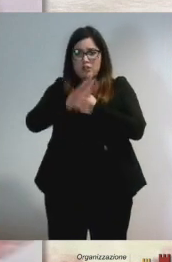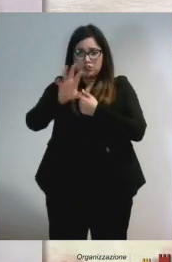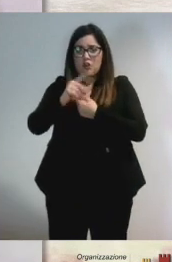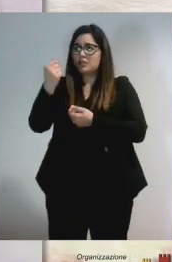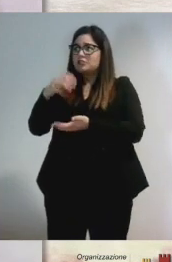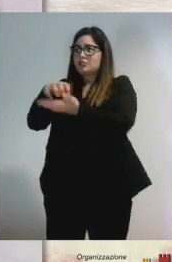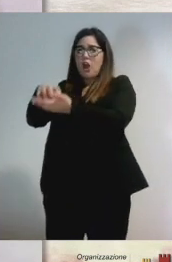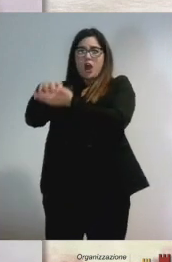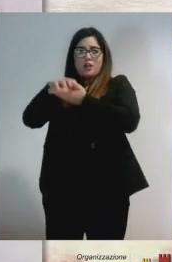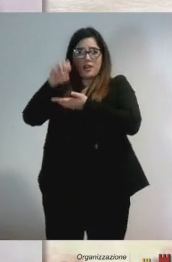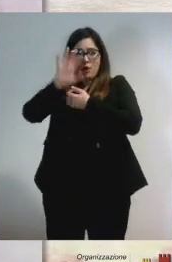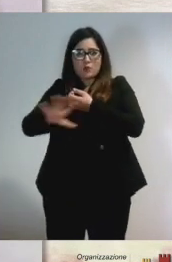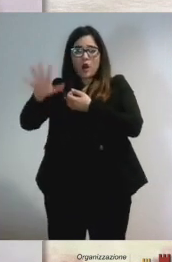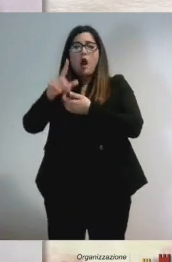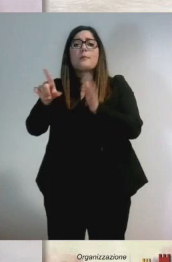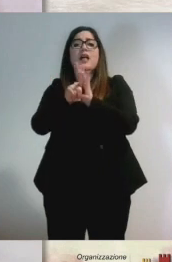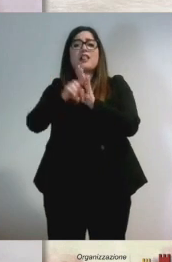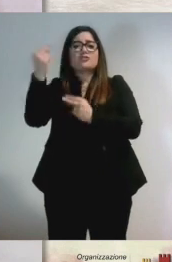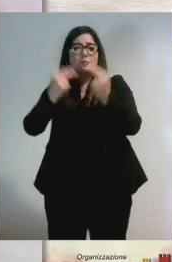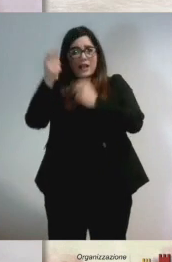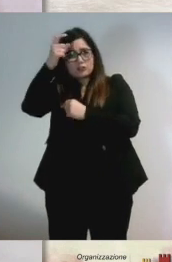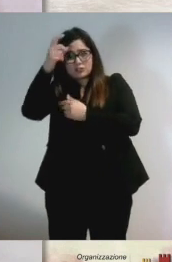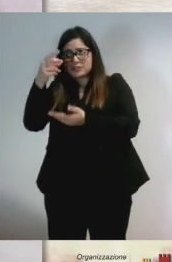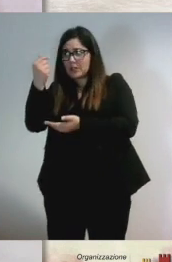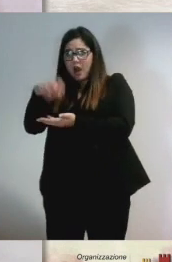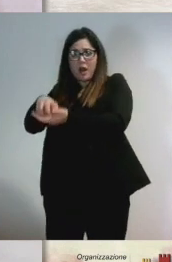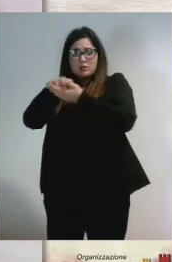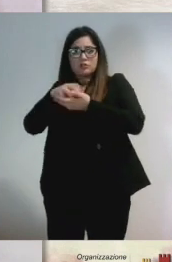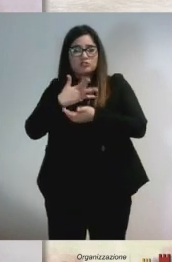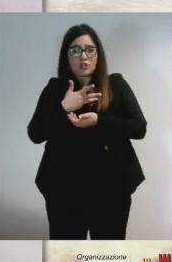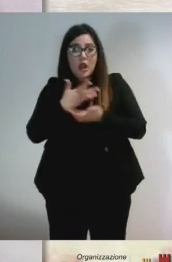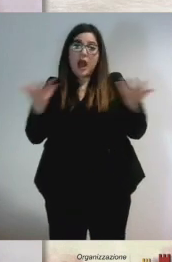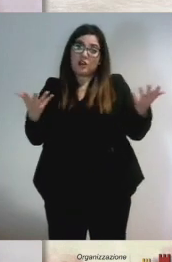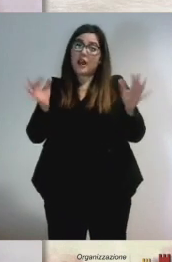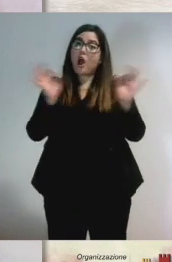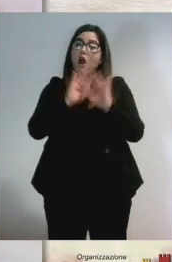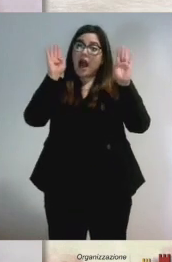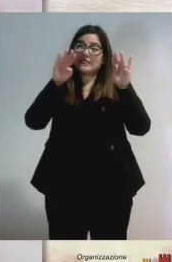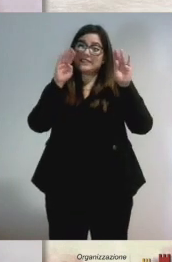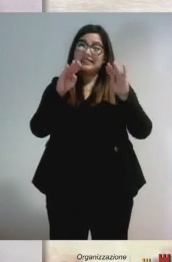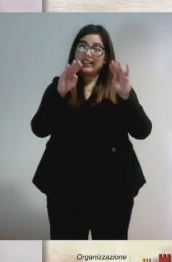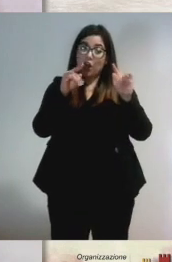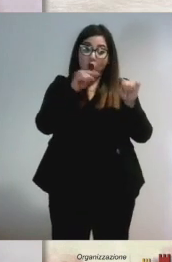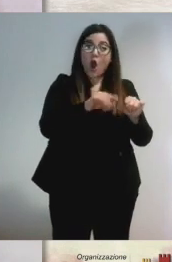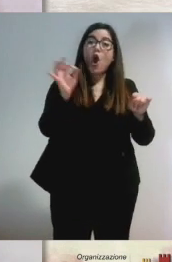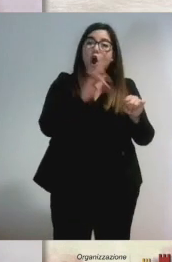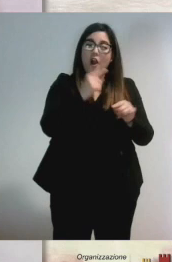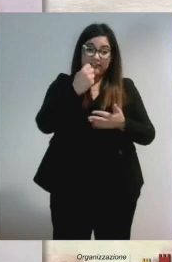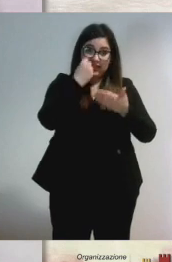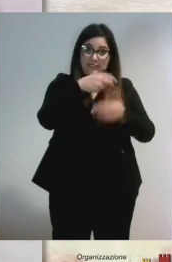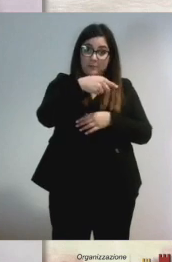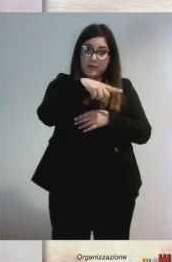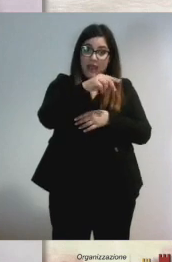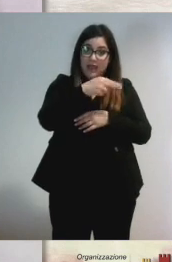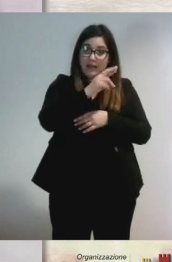dalla legge di bilancio dello Stato e siccome una asilo nido o è finanziato dalla pnrr o è finanziato dal bilancio dello Stato